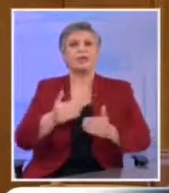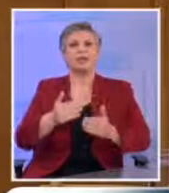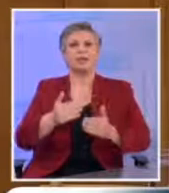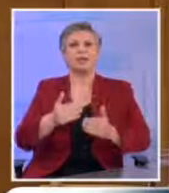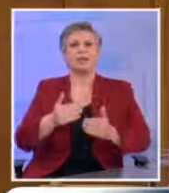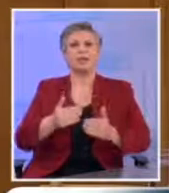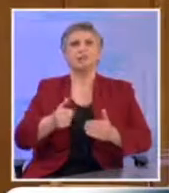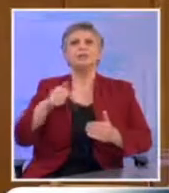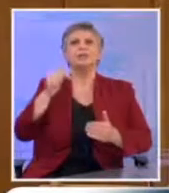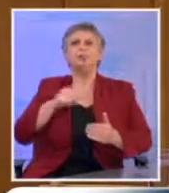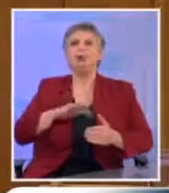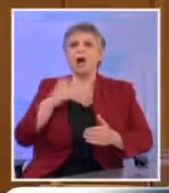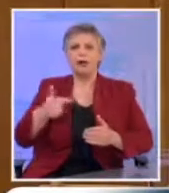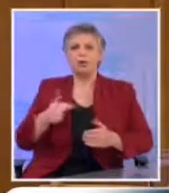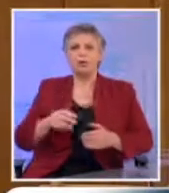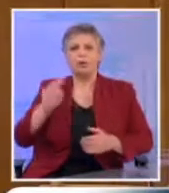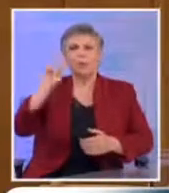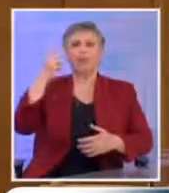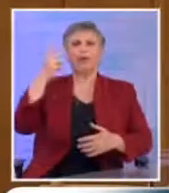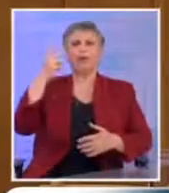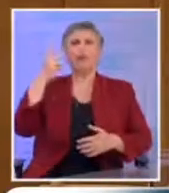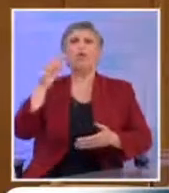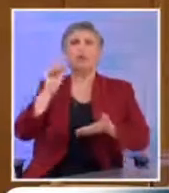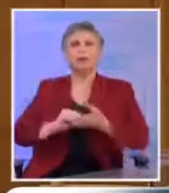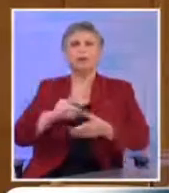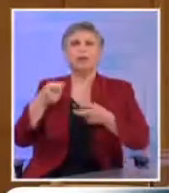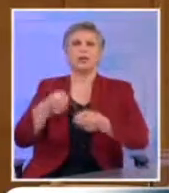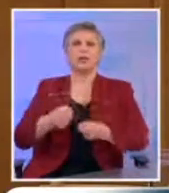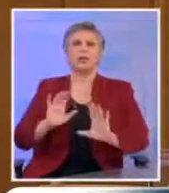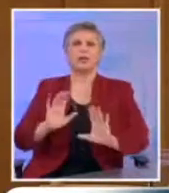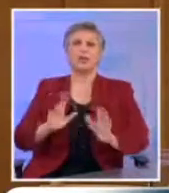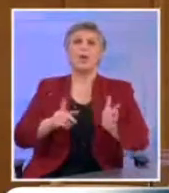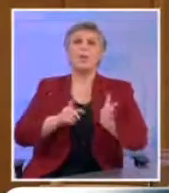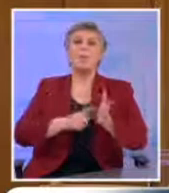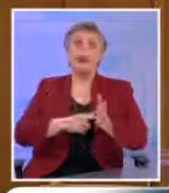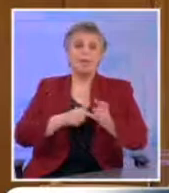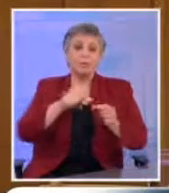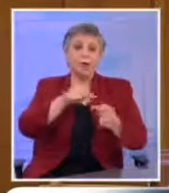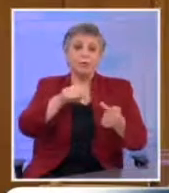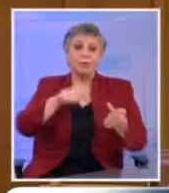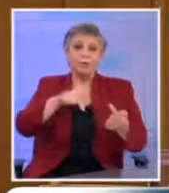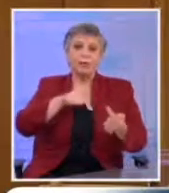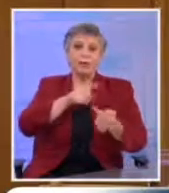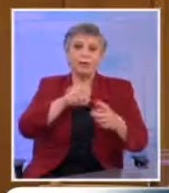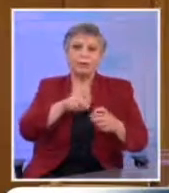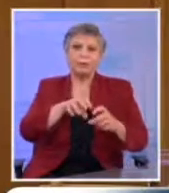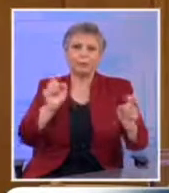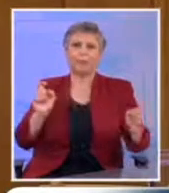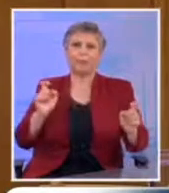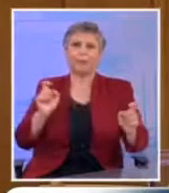άρα και υποτροπή, μόνο αν σπάσει αυτός ο φαύλος κύκλος, πραγματικά μπορεί να